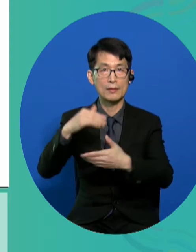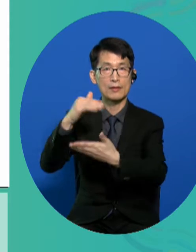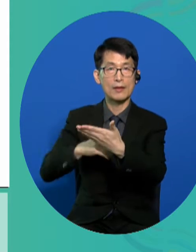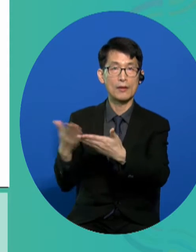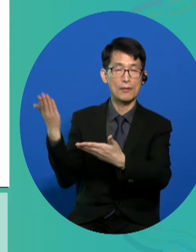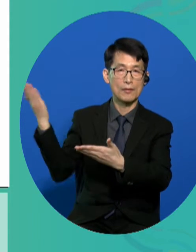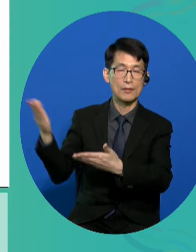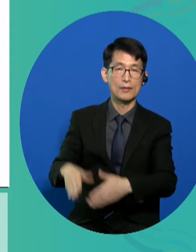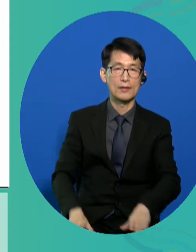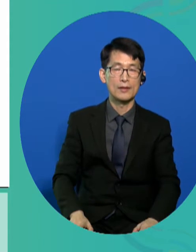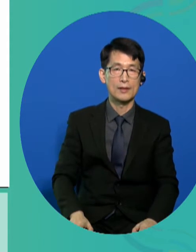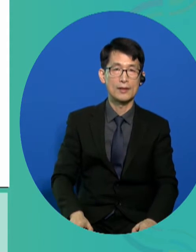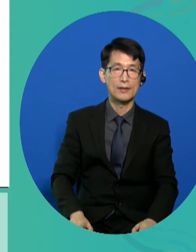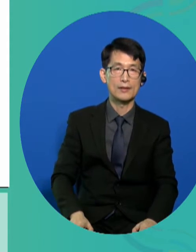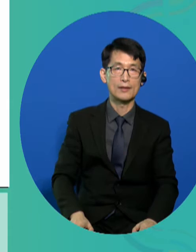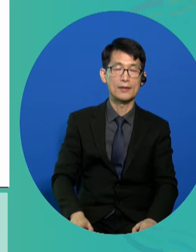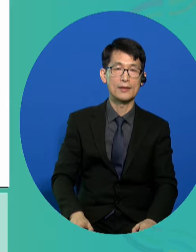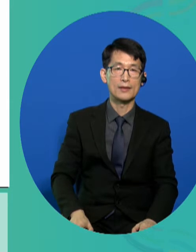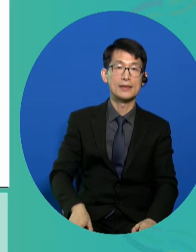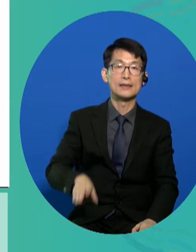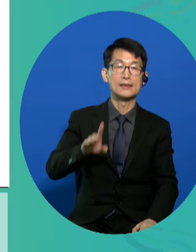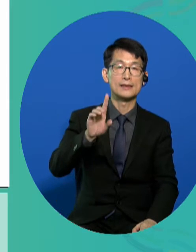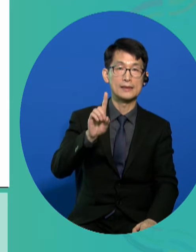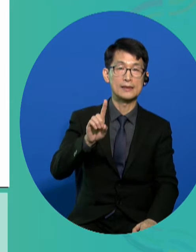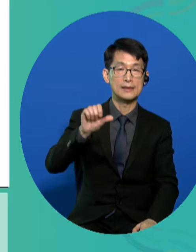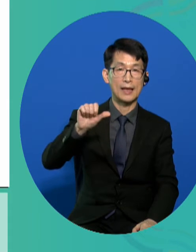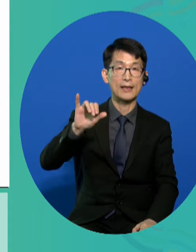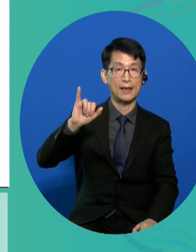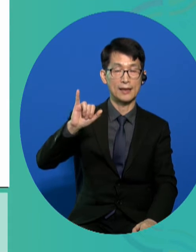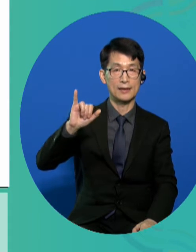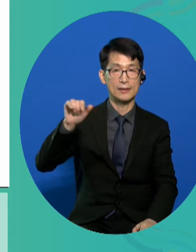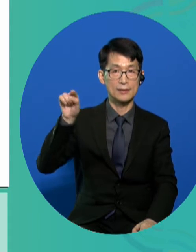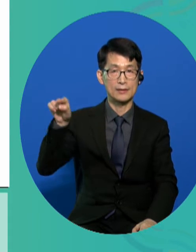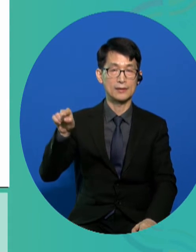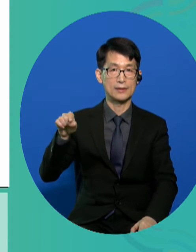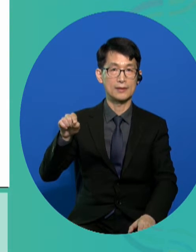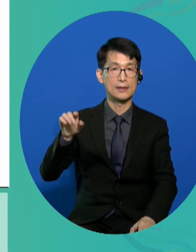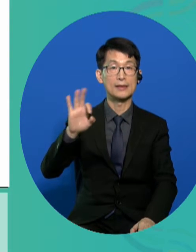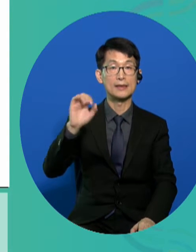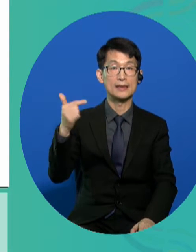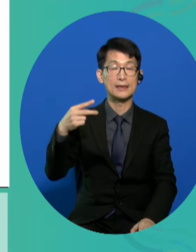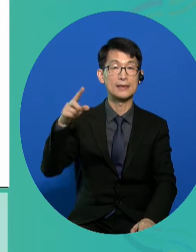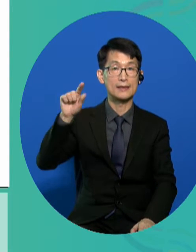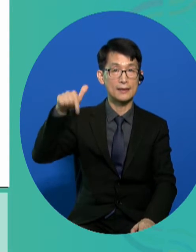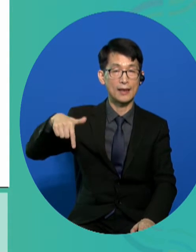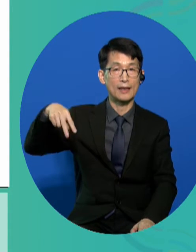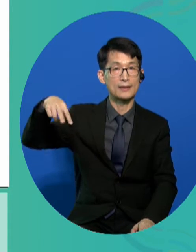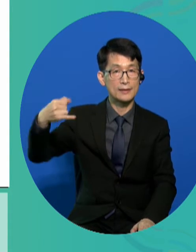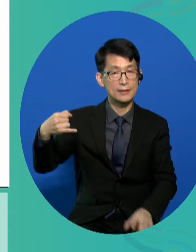있는데요. DARE 인덱스라고 합니다. 2020년에 우리는